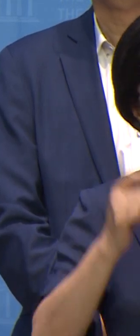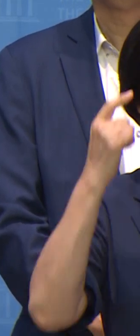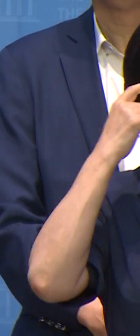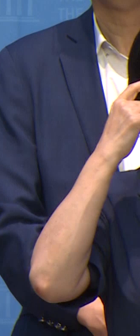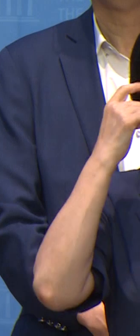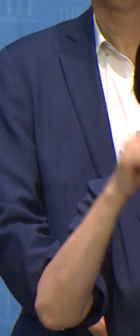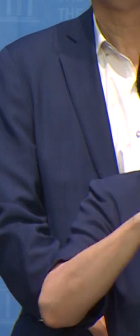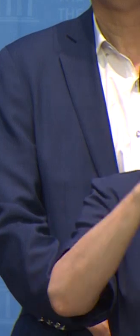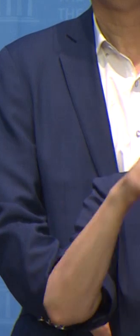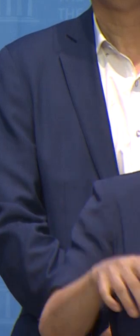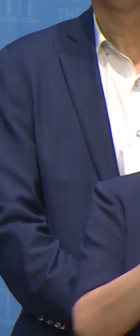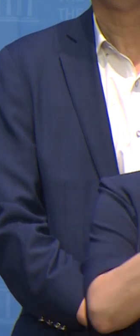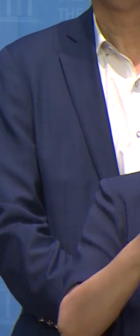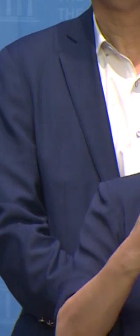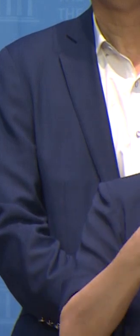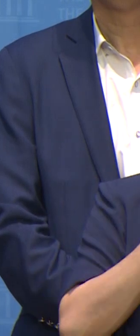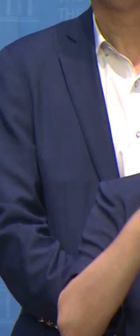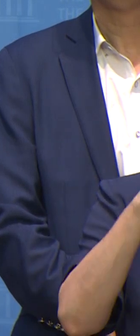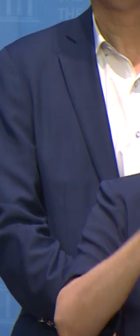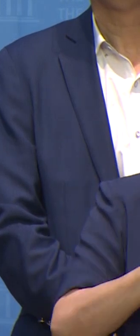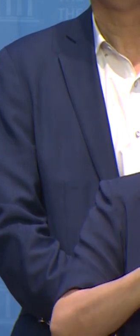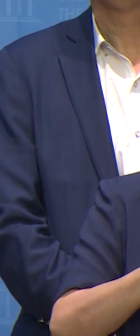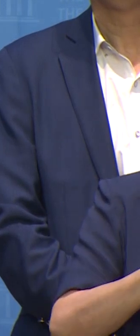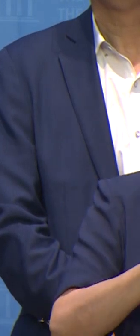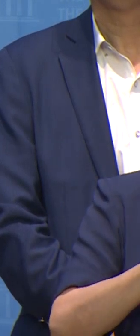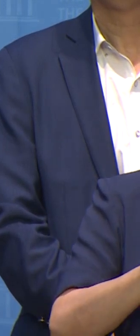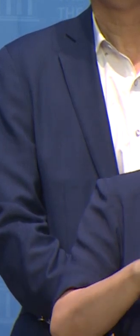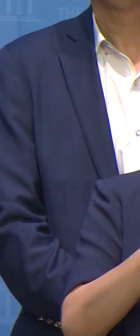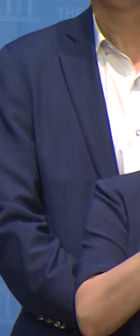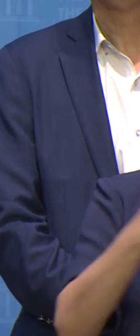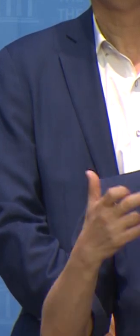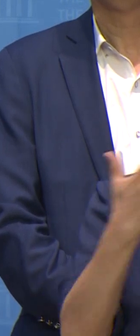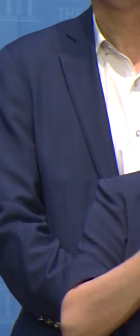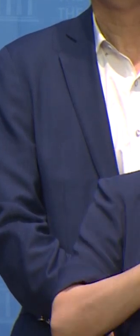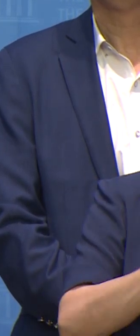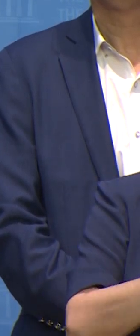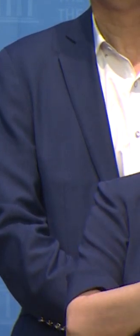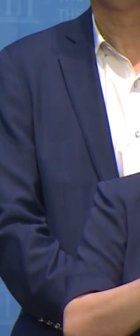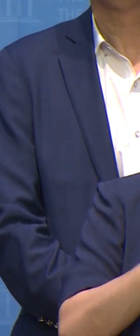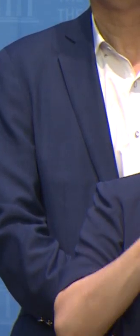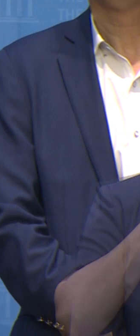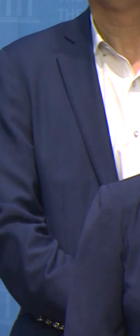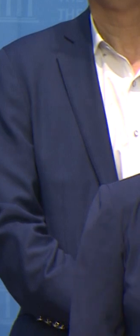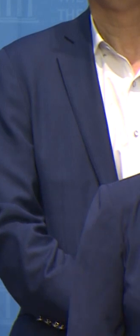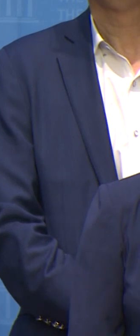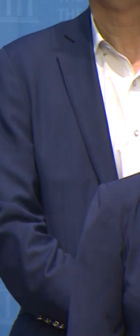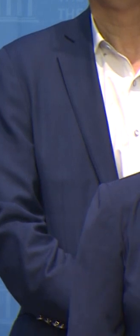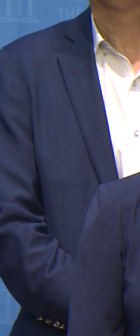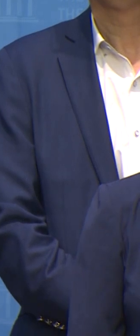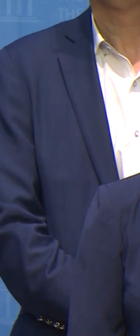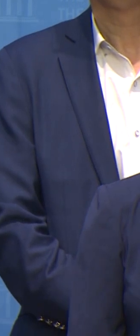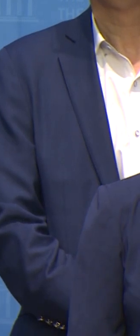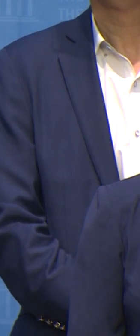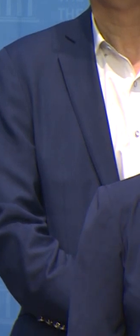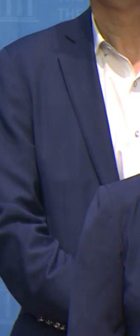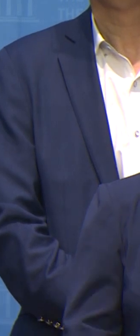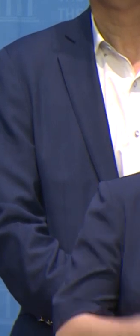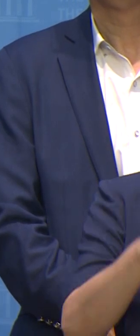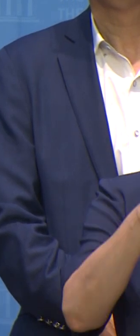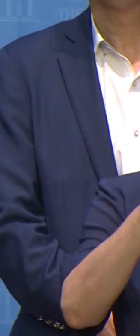사후체계가 매우 위험하다는 점에서 깊은 우려를 표명하지 않을 수 없습니다. 자연인